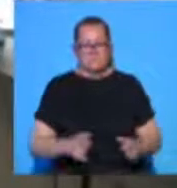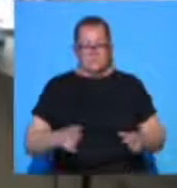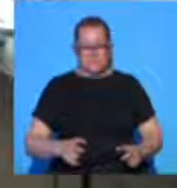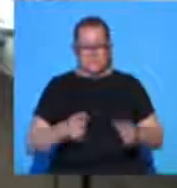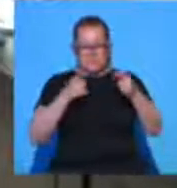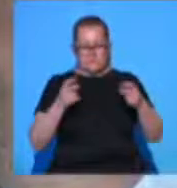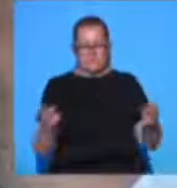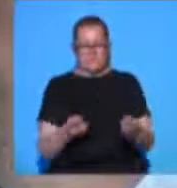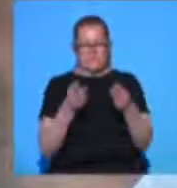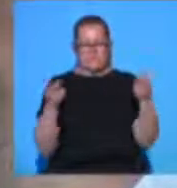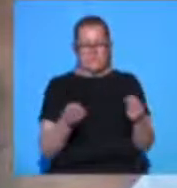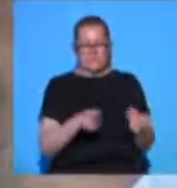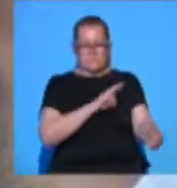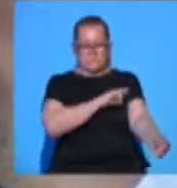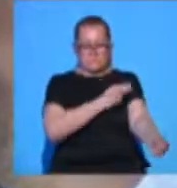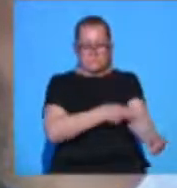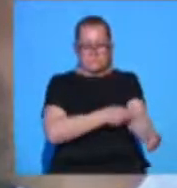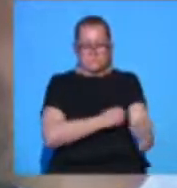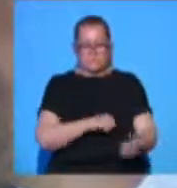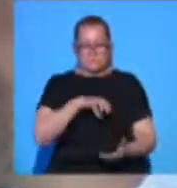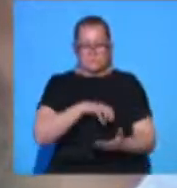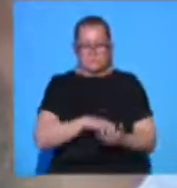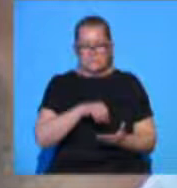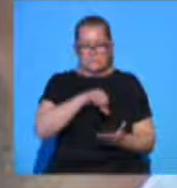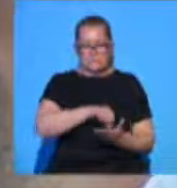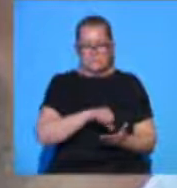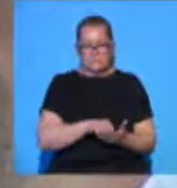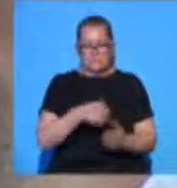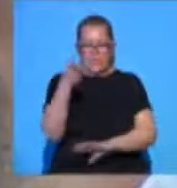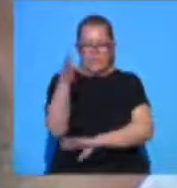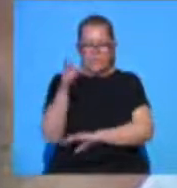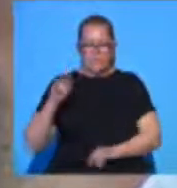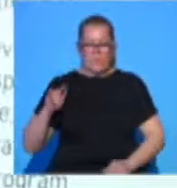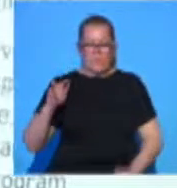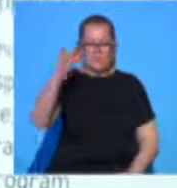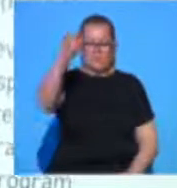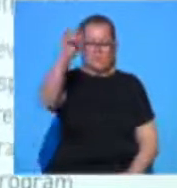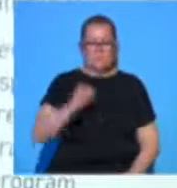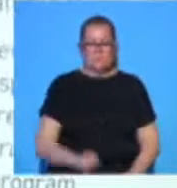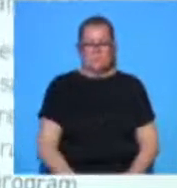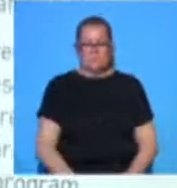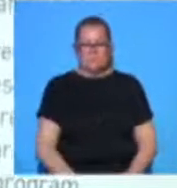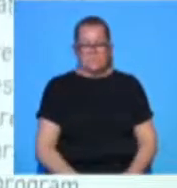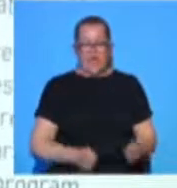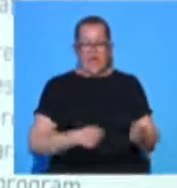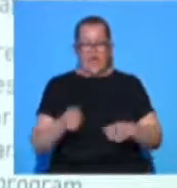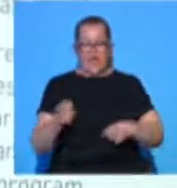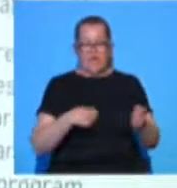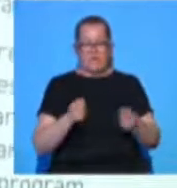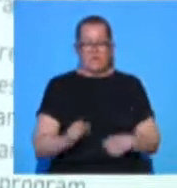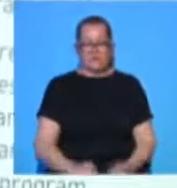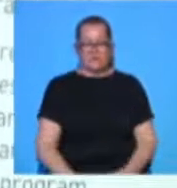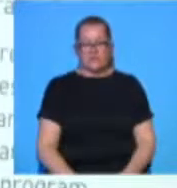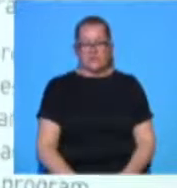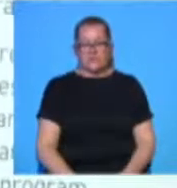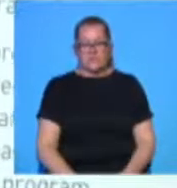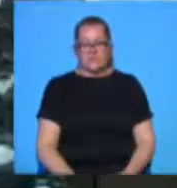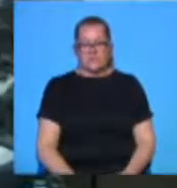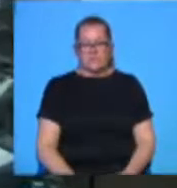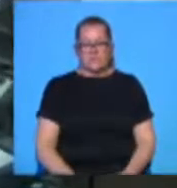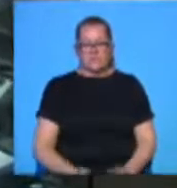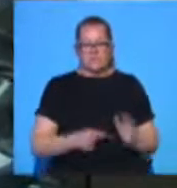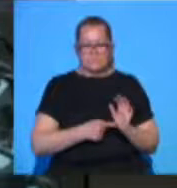Institute de cercetare, autorități publice locale și centrale, companii aeriene și alți actori ai mediului de afaceri din zona aeronauticii și-au